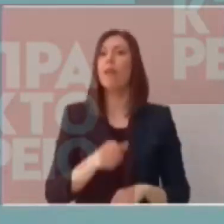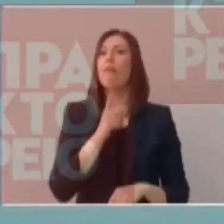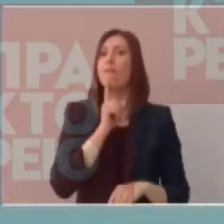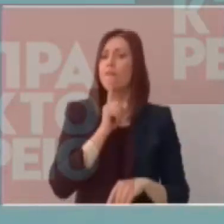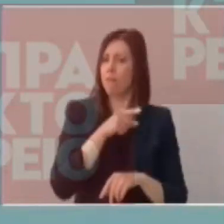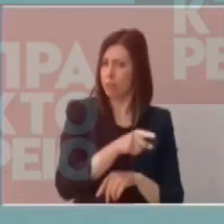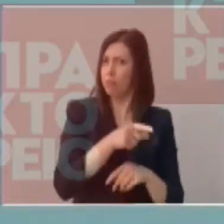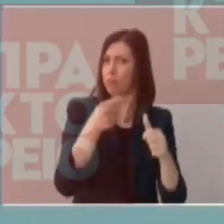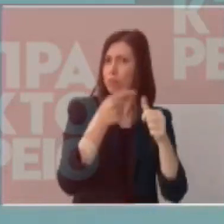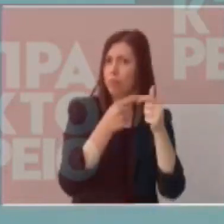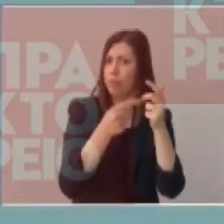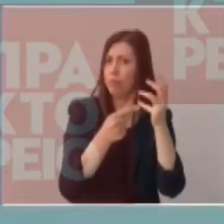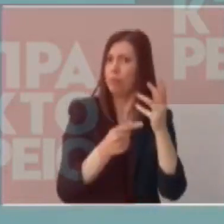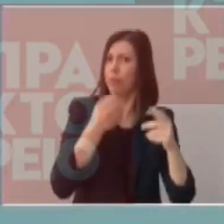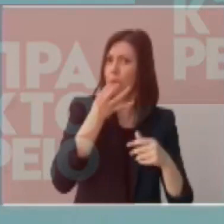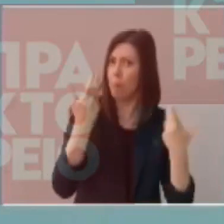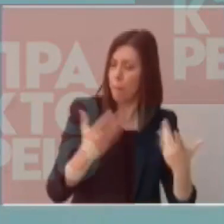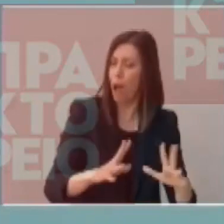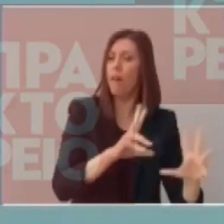έξοδα εγκατάστασης